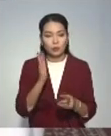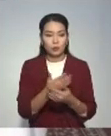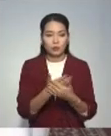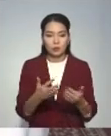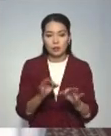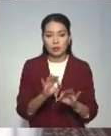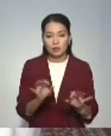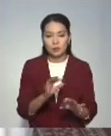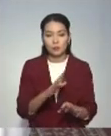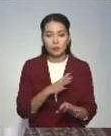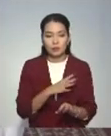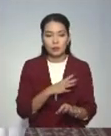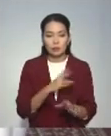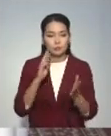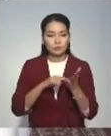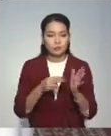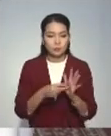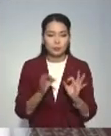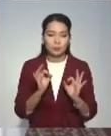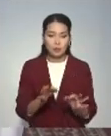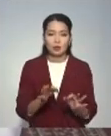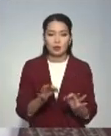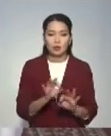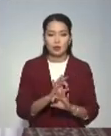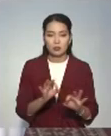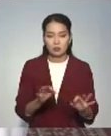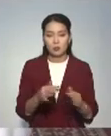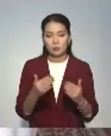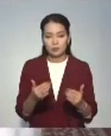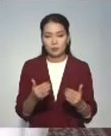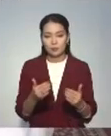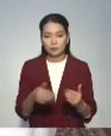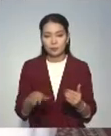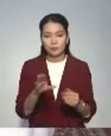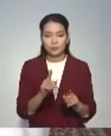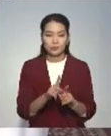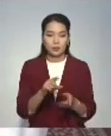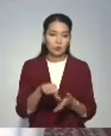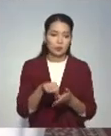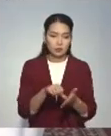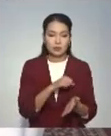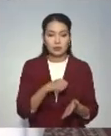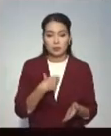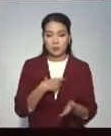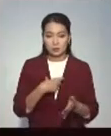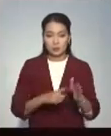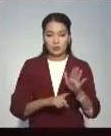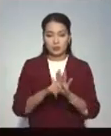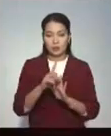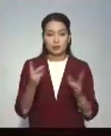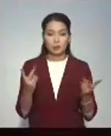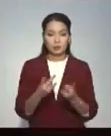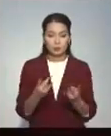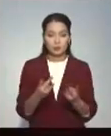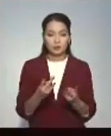бұл ұтымды жоба деп білемін. Және де осы тұрғысынан жалпы әр адам сыбайлас жемқорлықтың алдын алуды өзінен бастау қажет деп ойлаймын. Форум соңында